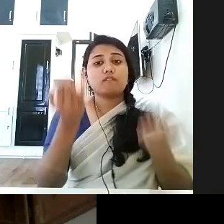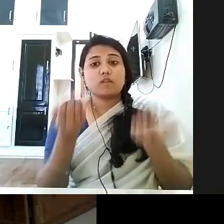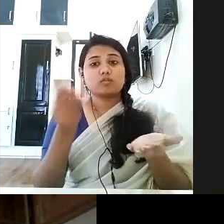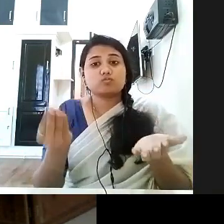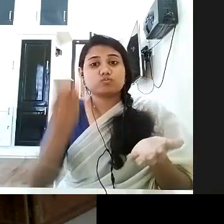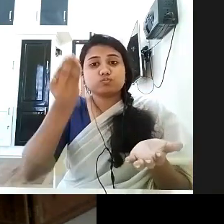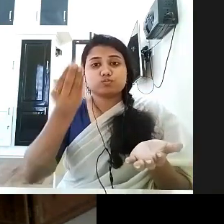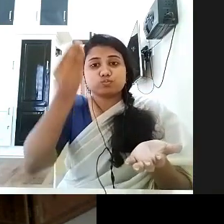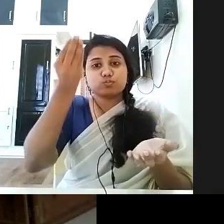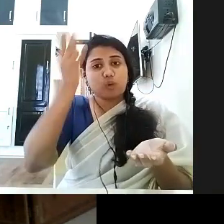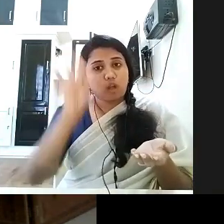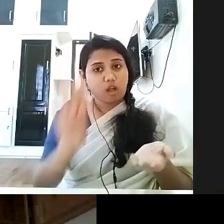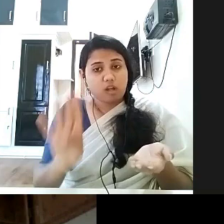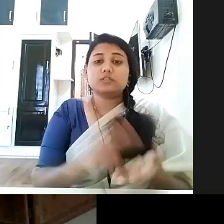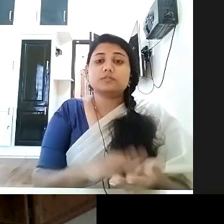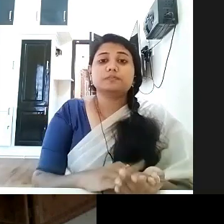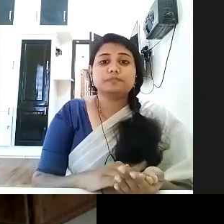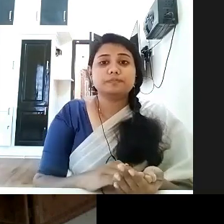കൂടുന്നുണ്ട്.